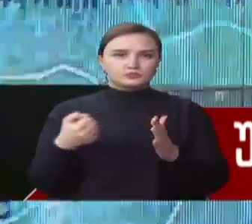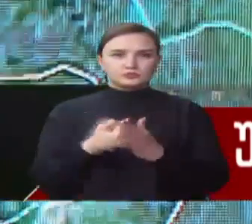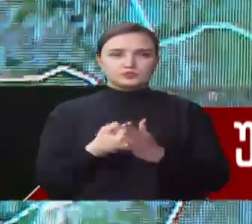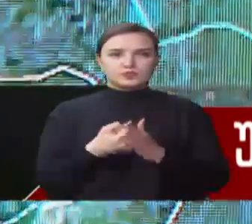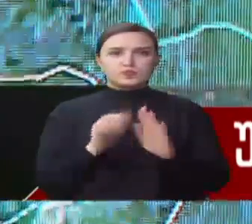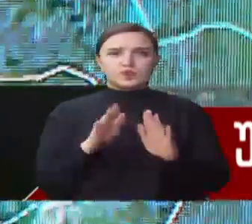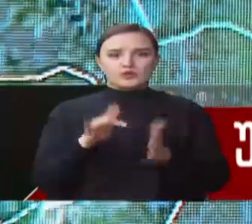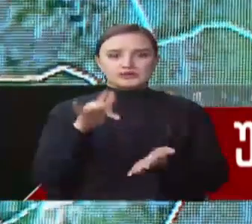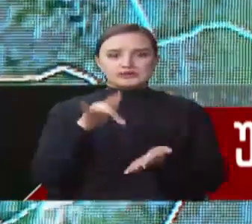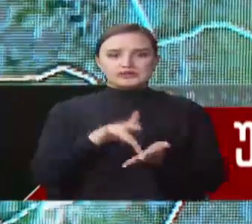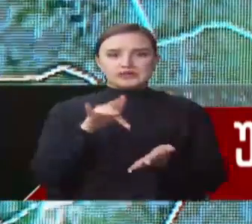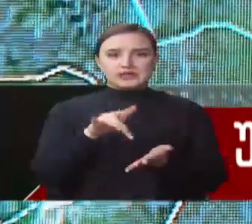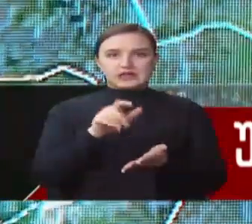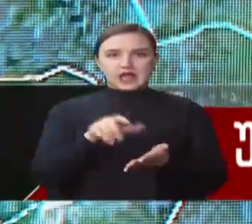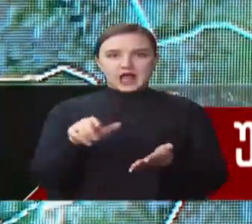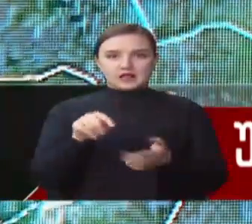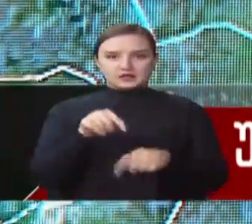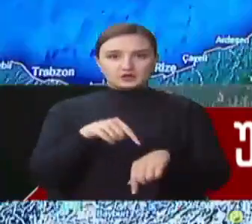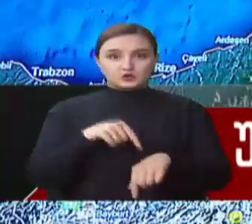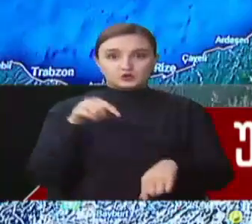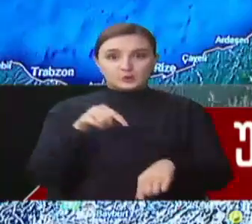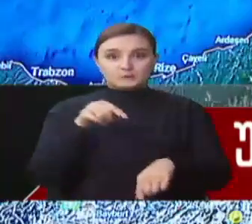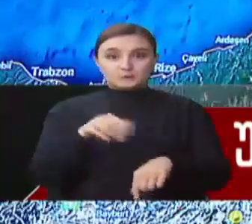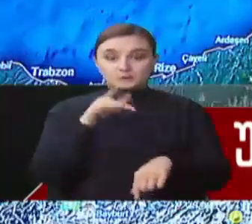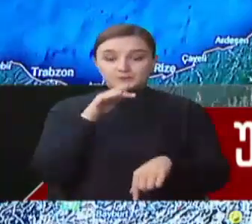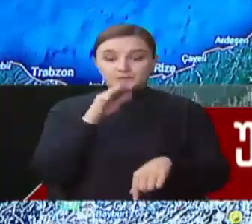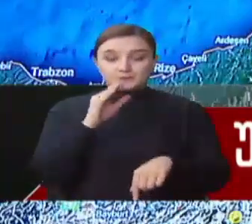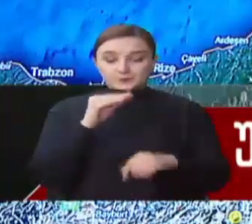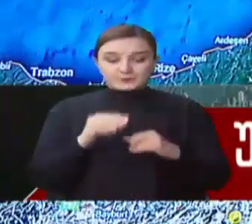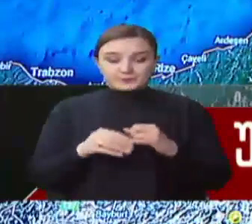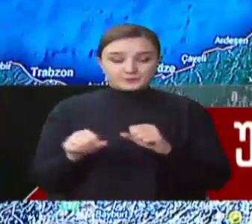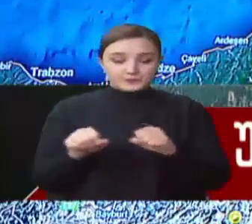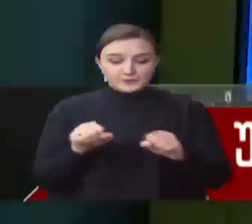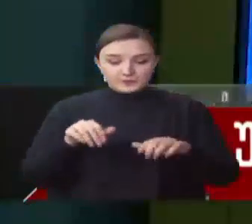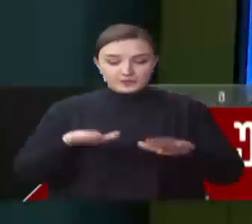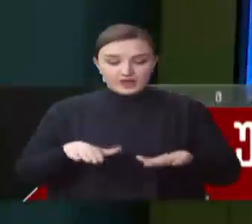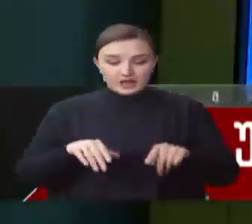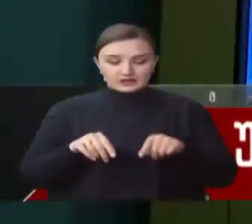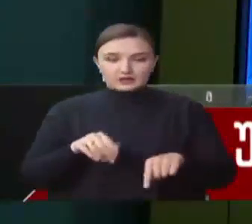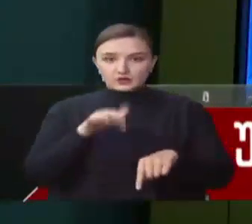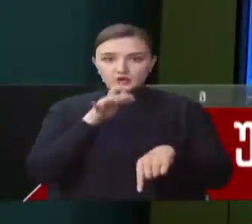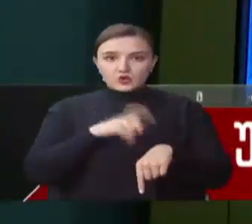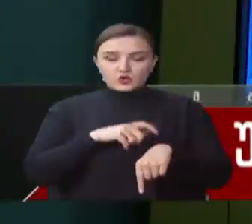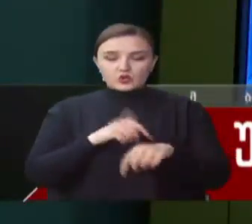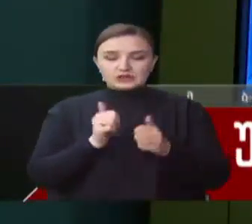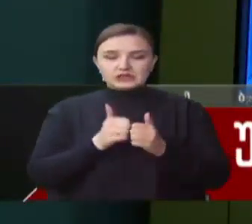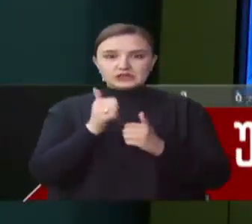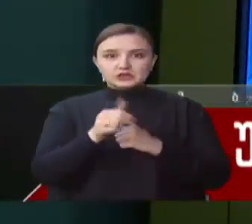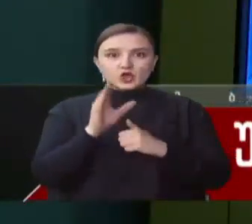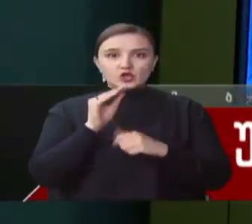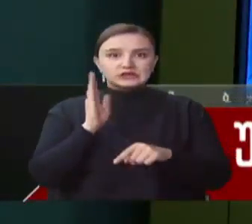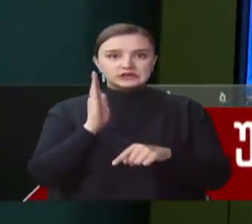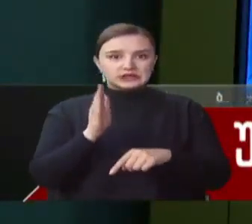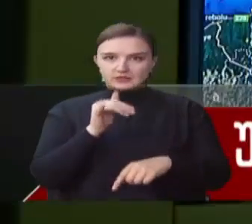خلود اپیتنتریس مسخله با ایگرژنوبس ایم پیرو بپشی رودسات بیتگه بیس ادگم دبره اوبیستا درویت این اسر گانس از خوراشیو